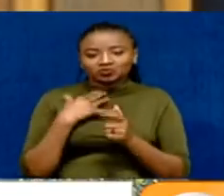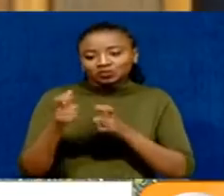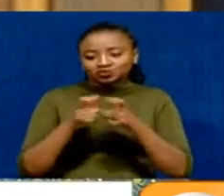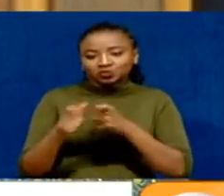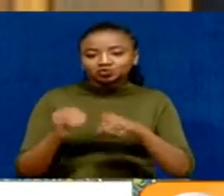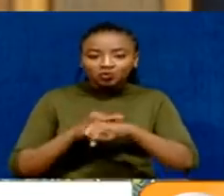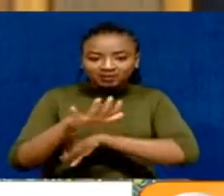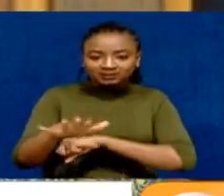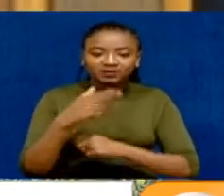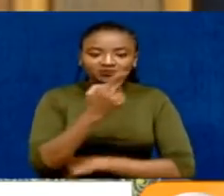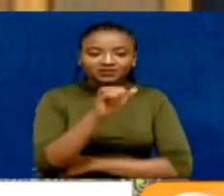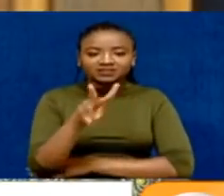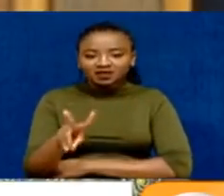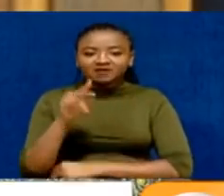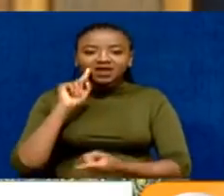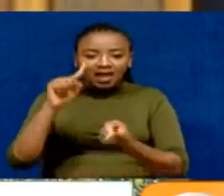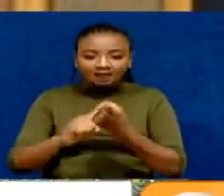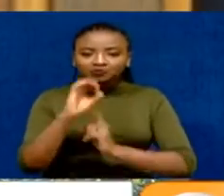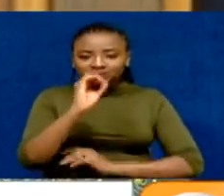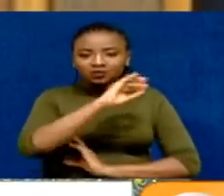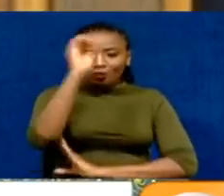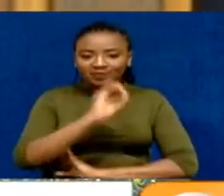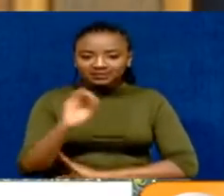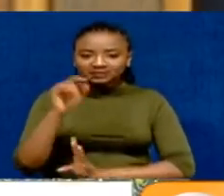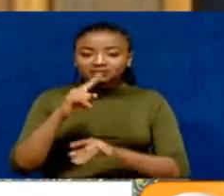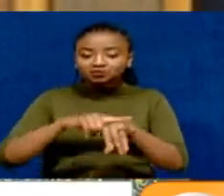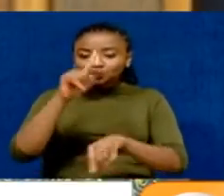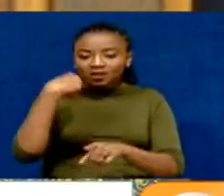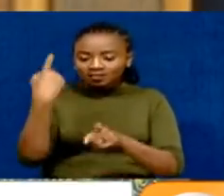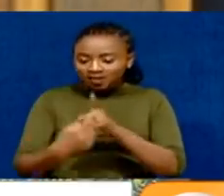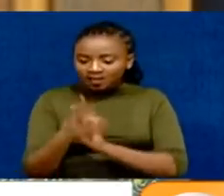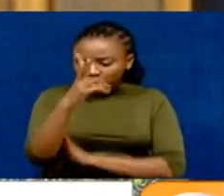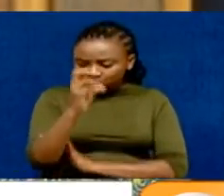haya maambukizi hadi 0 kufika mwaka wa